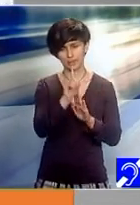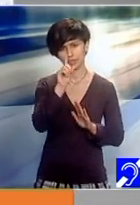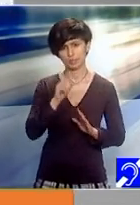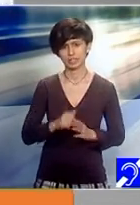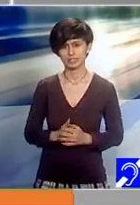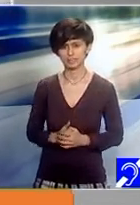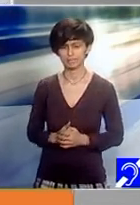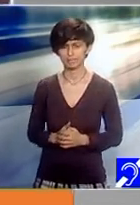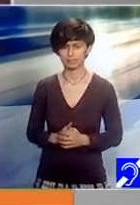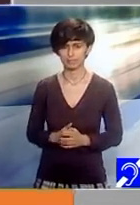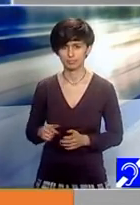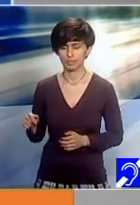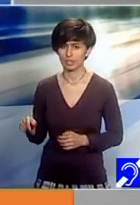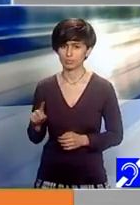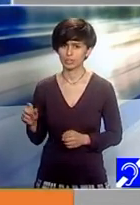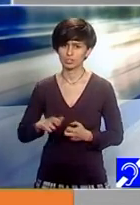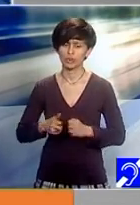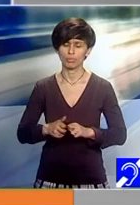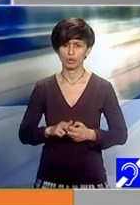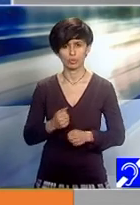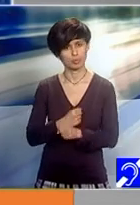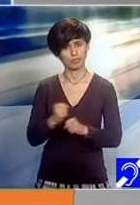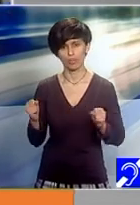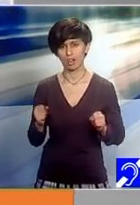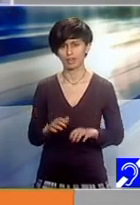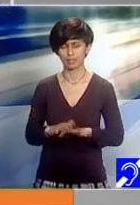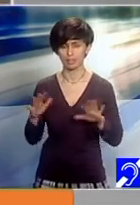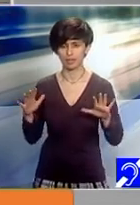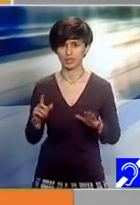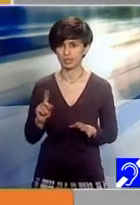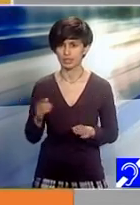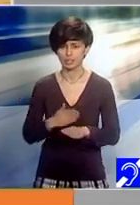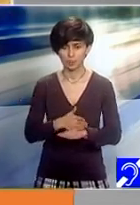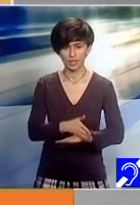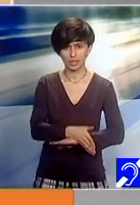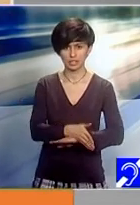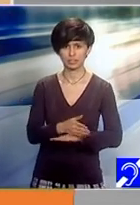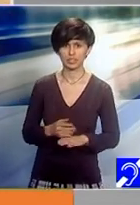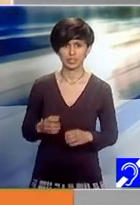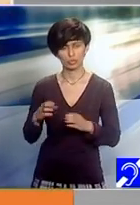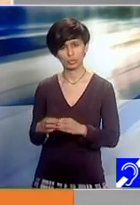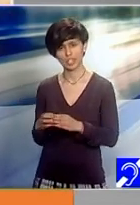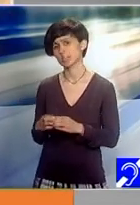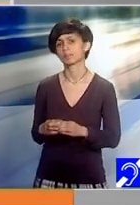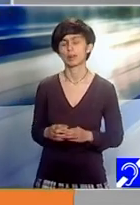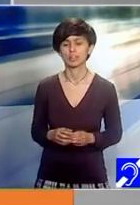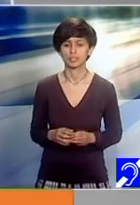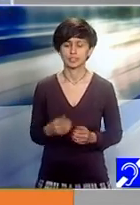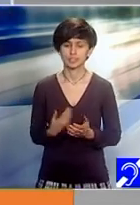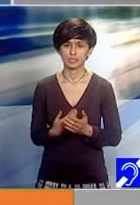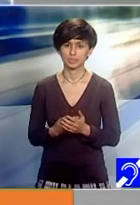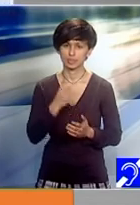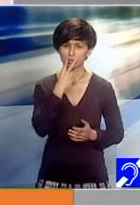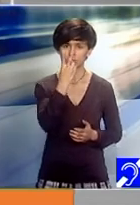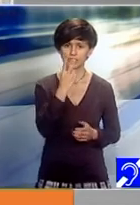nu ne-am calificat echipa nu știu care sau sportul nu știu care, pentru că vedeți dumneavoastră, și în sport ca și în